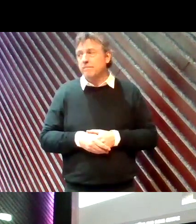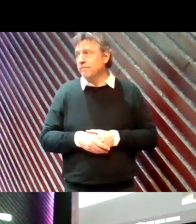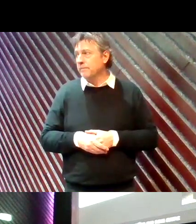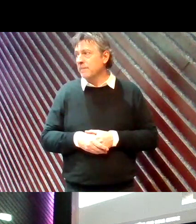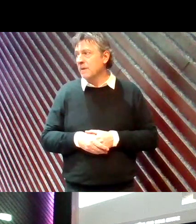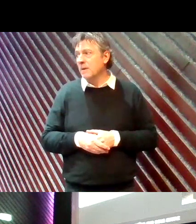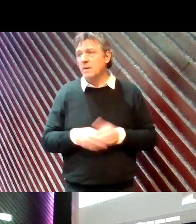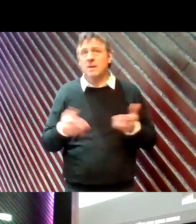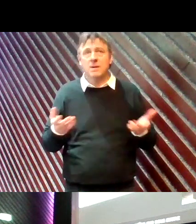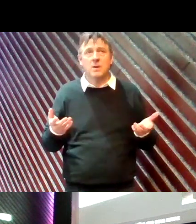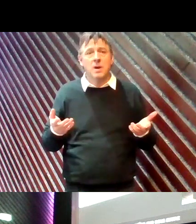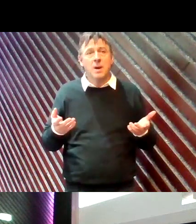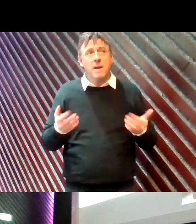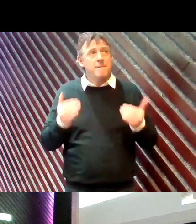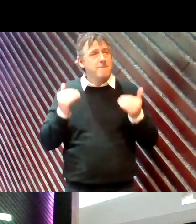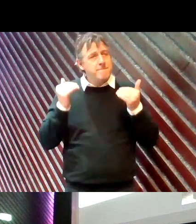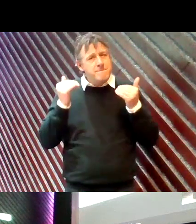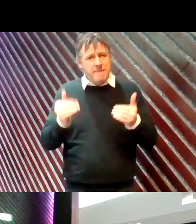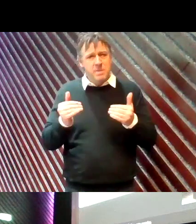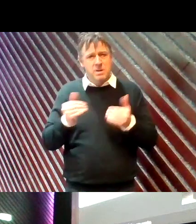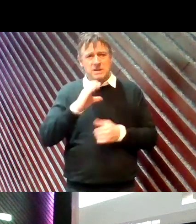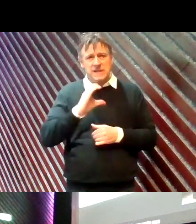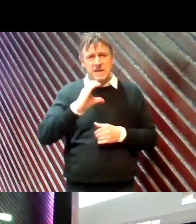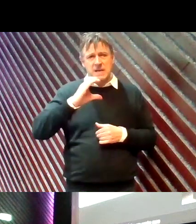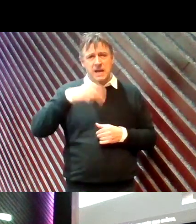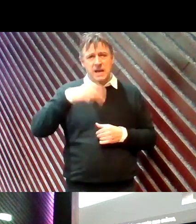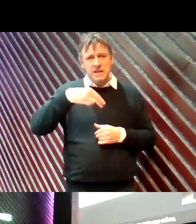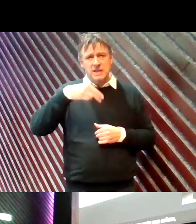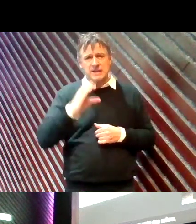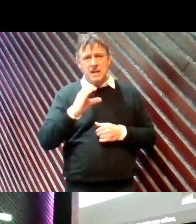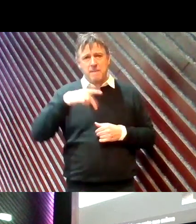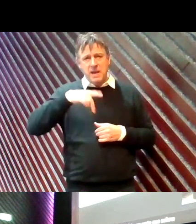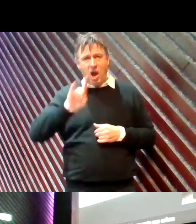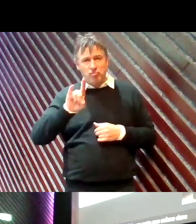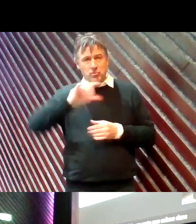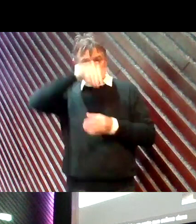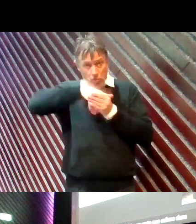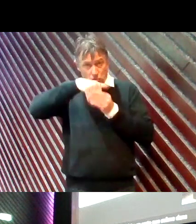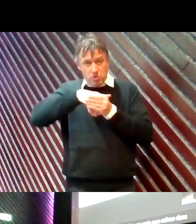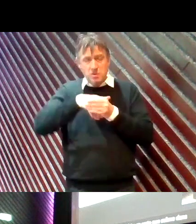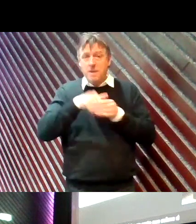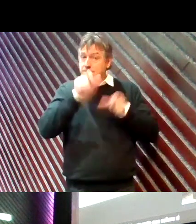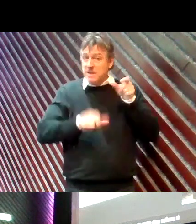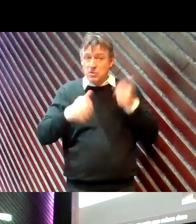c'est de faire en sorte que même dans cette instance-là, les personnes handicapées elles-mêmes,